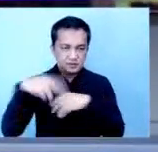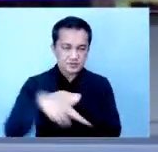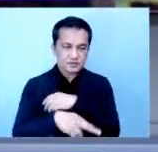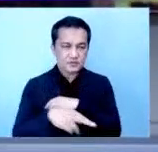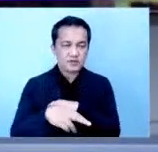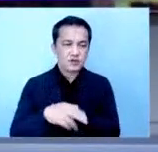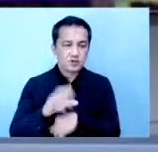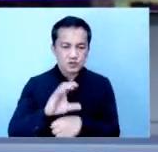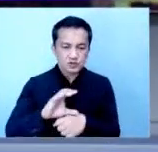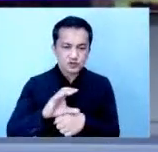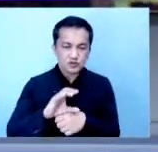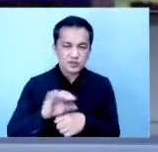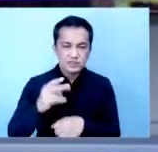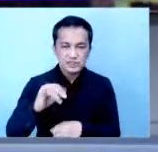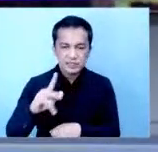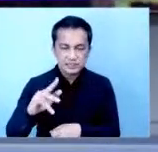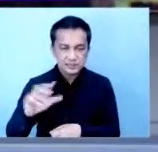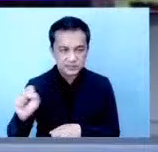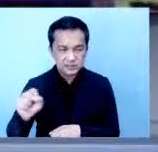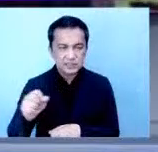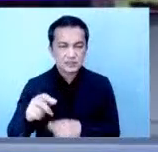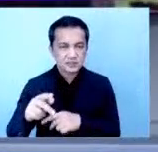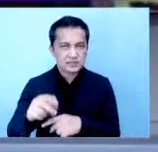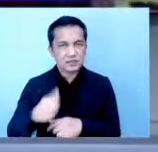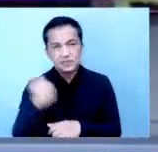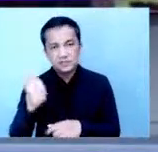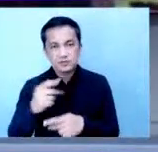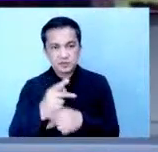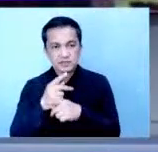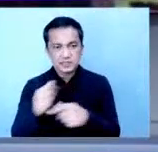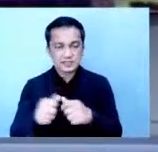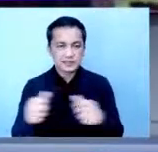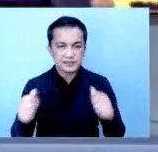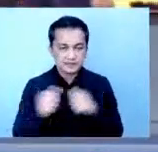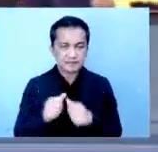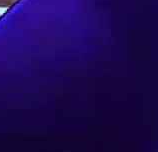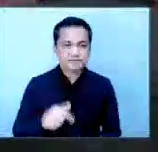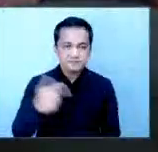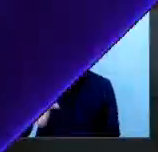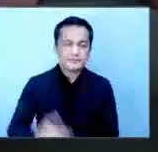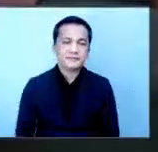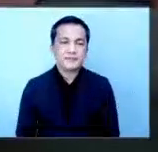at iba pang protected area. Nasa frontline ang balitang yan, si Camille Samonte.